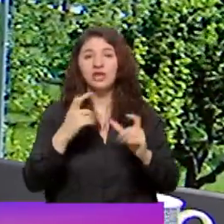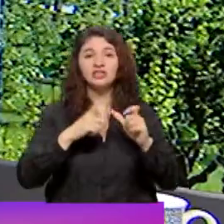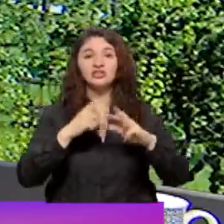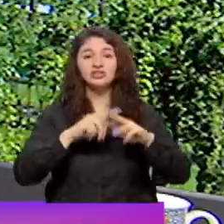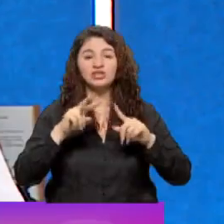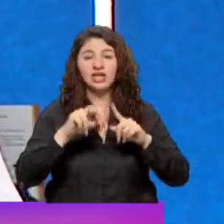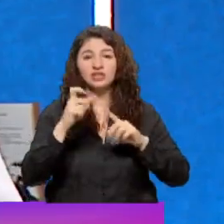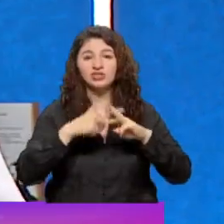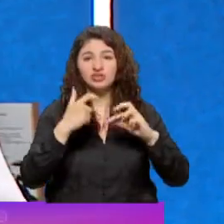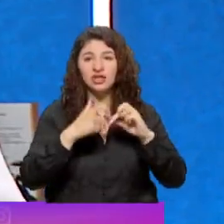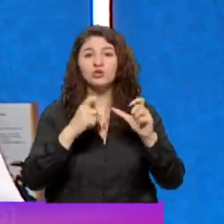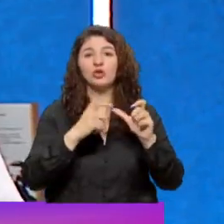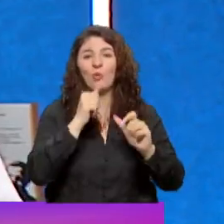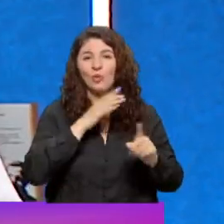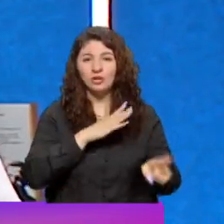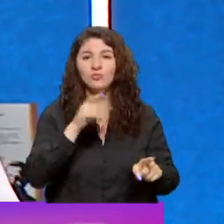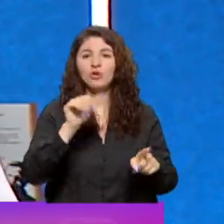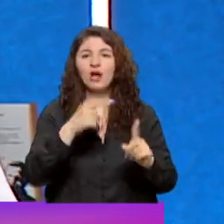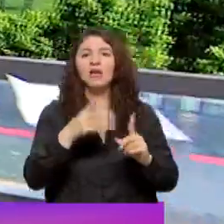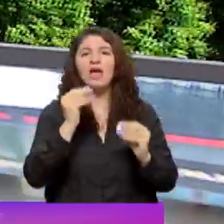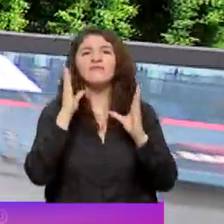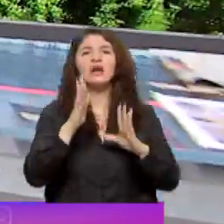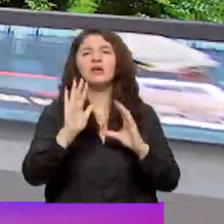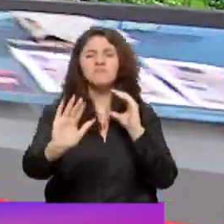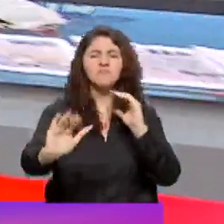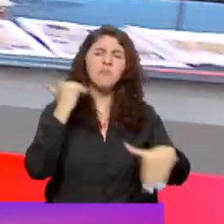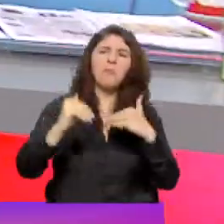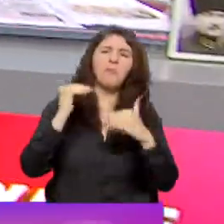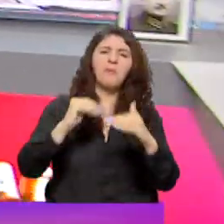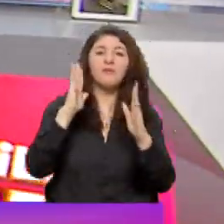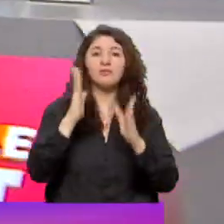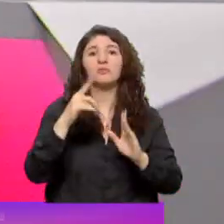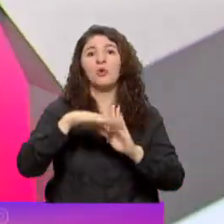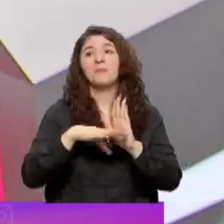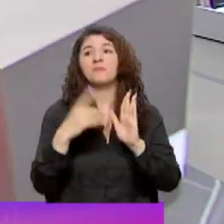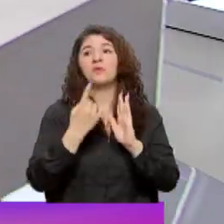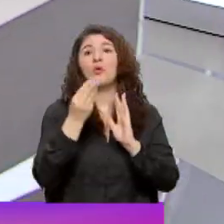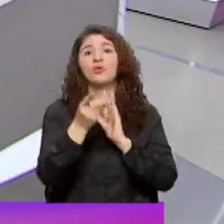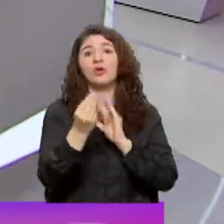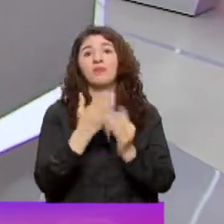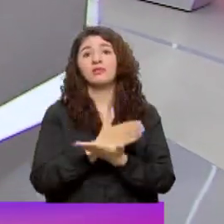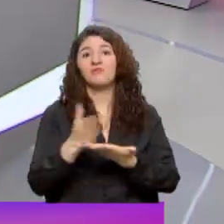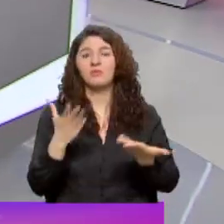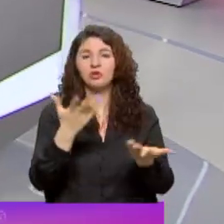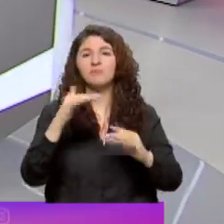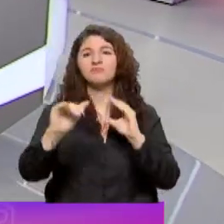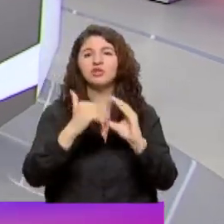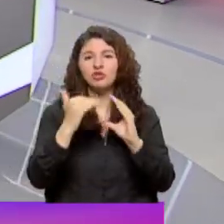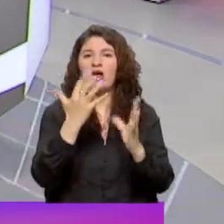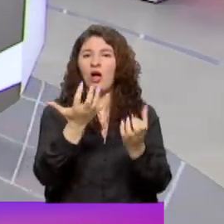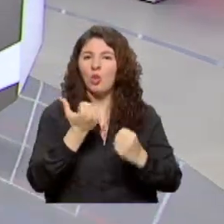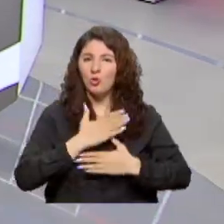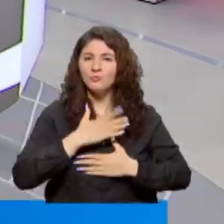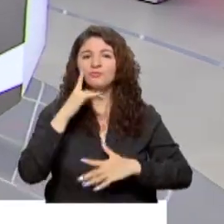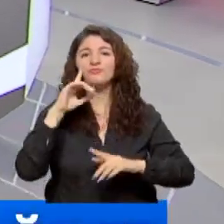Sencer Solakoğlu yla bugüne kadar aldığım en fazla aldım mesaj programlarına birisi olduğu olmakta ve mesajlarınızı